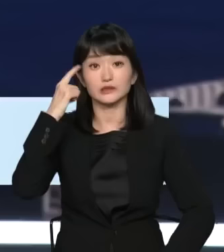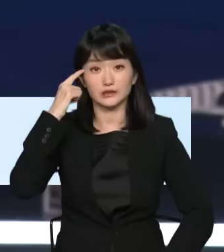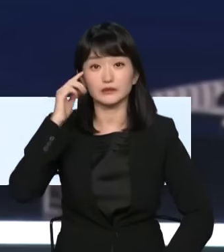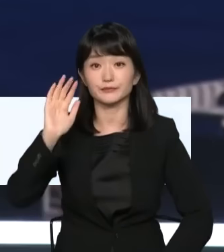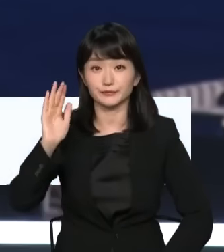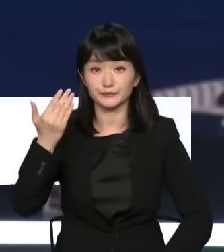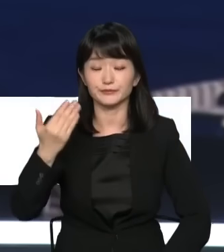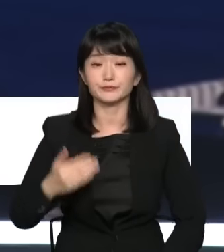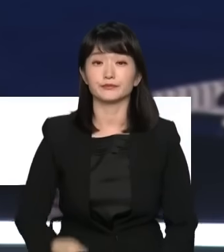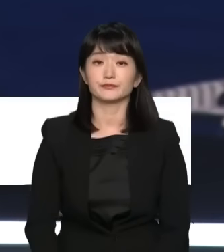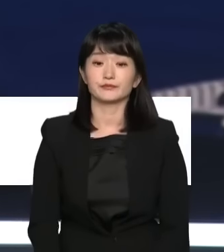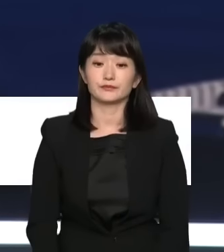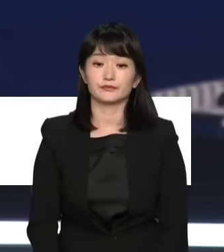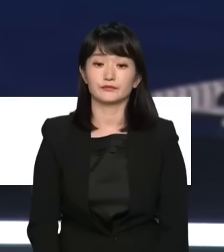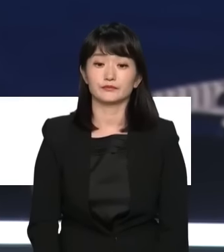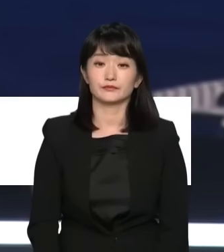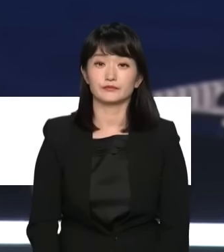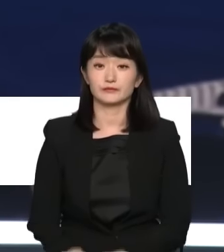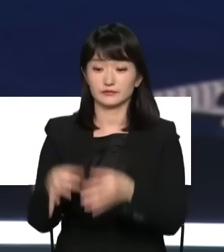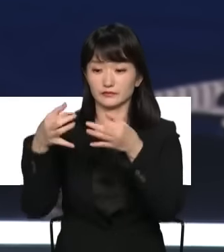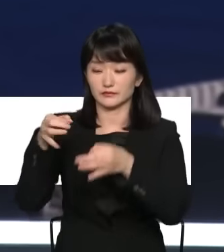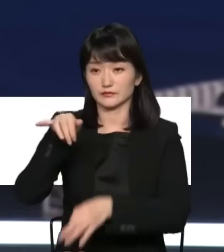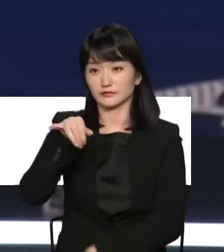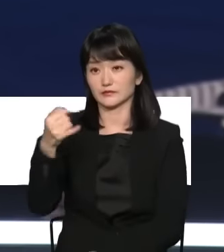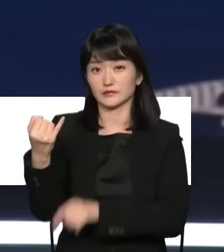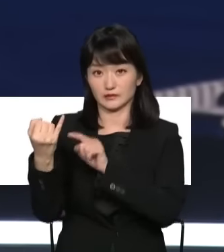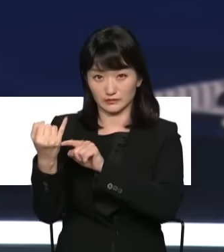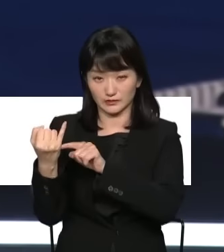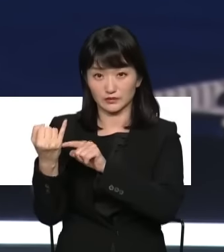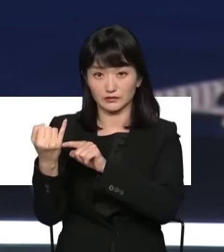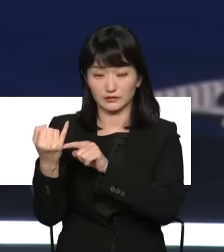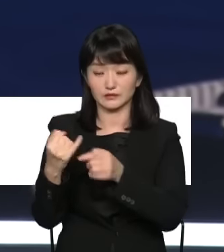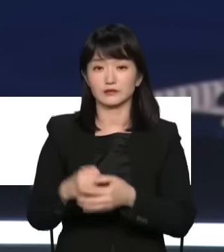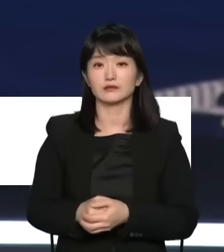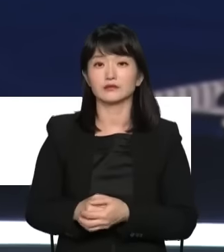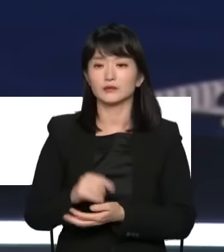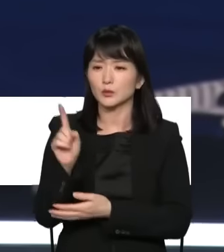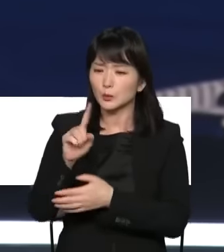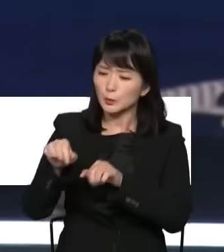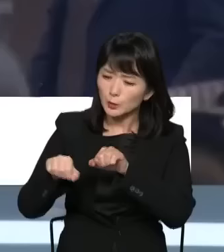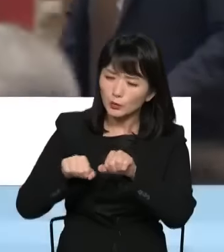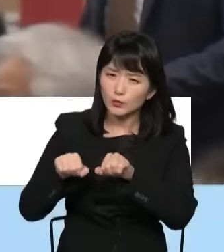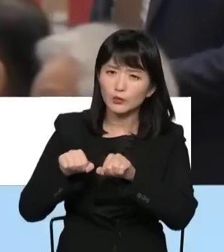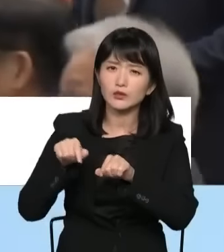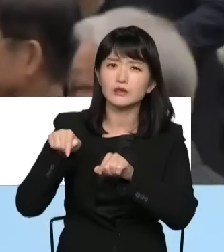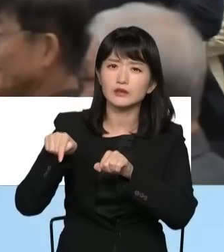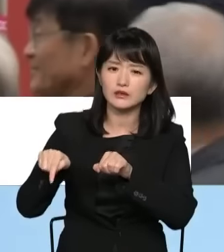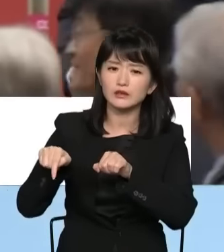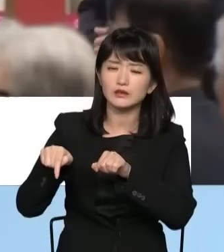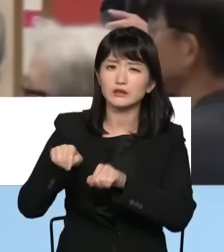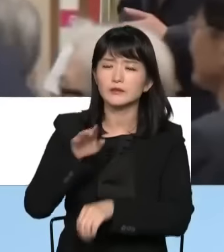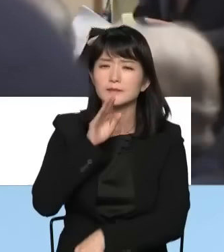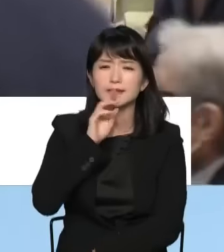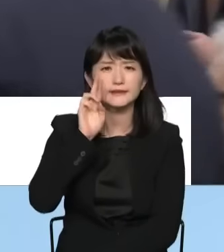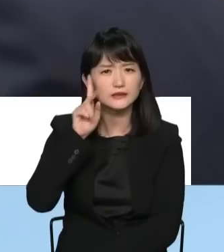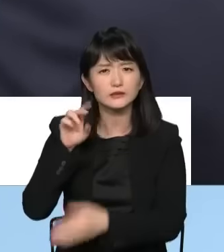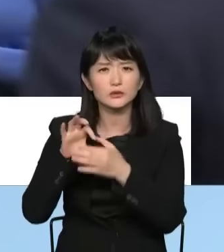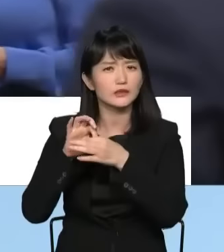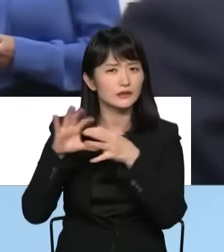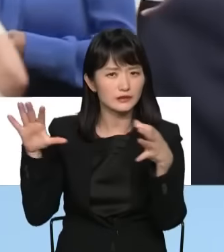된다고 생각합니다 아 김건희 여사와 관련해서 김건 여사가 어떤 행동을 하든 그것이 옳고 그런 걸